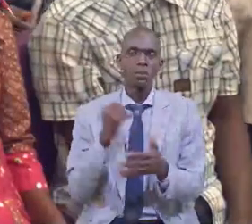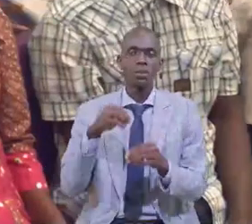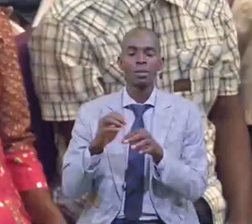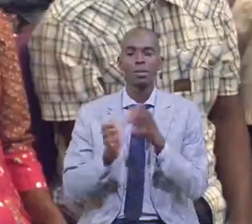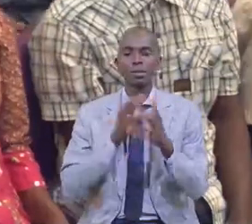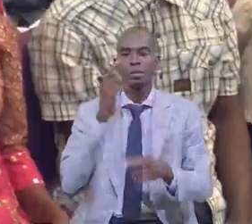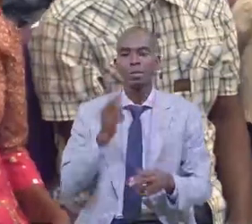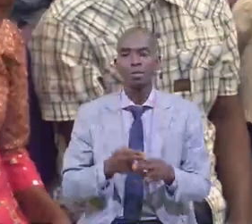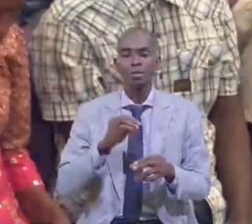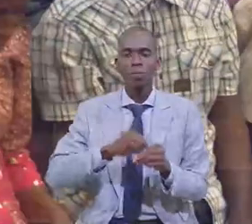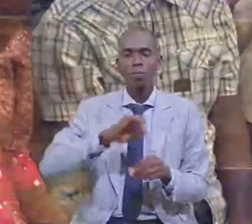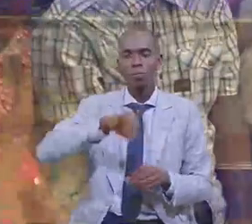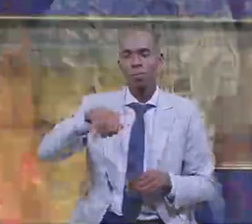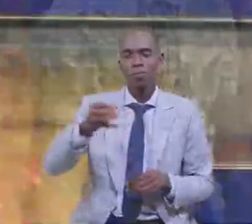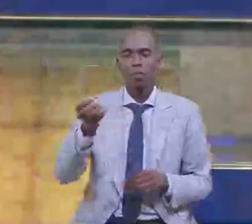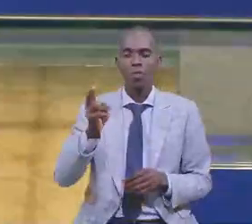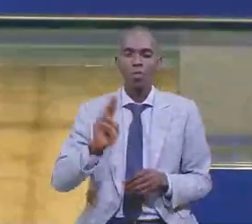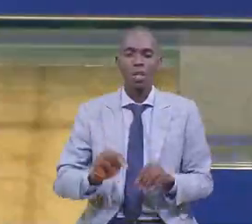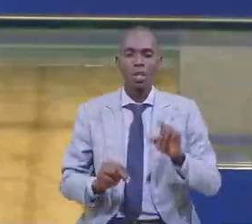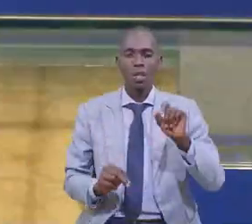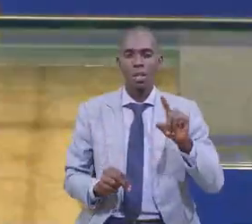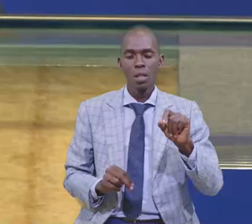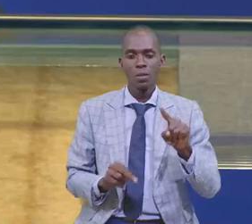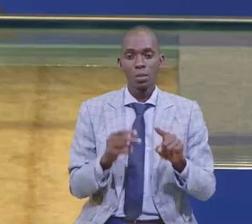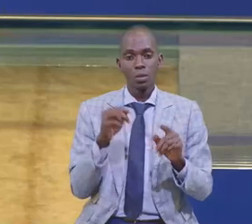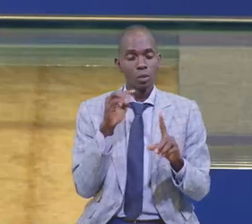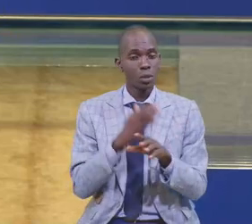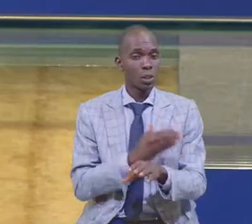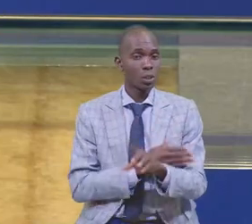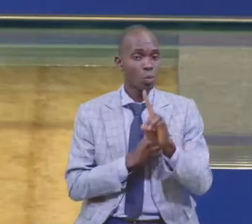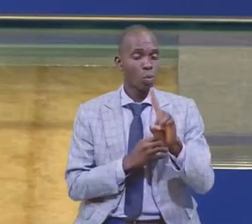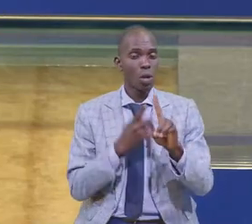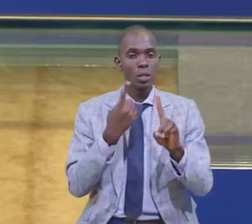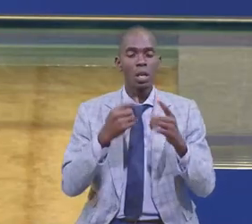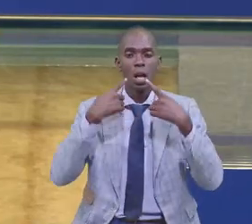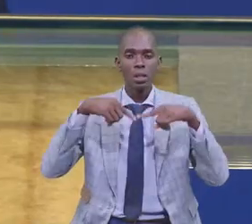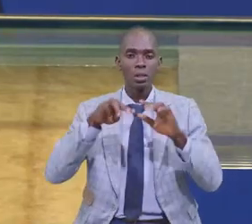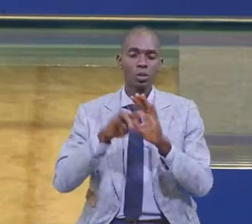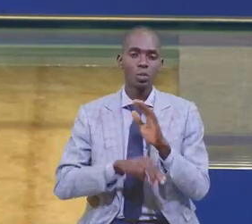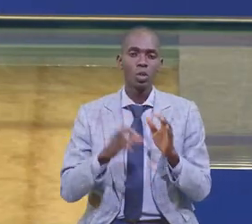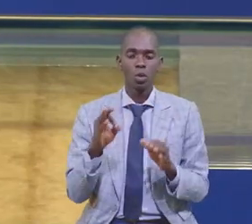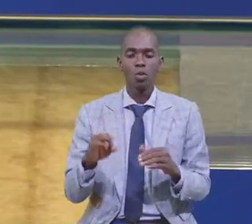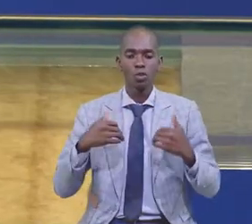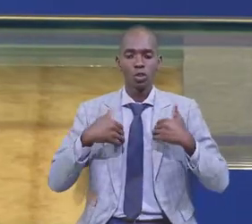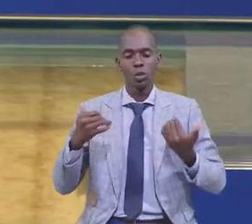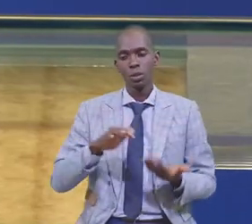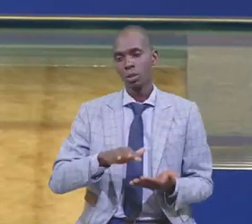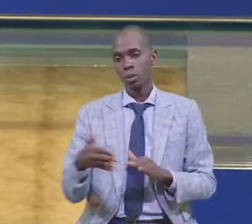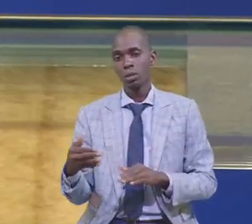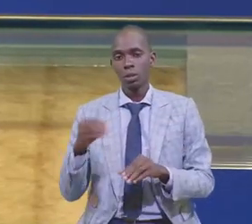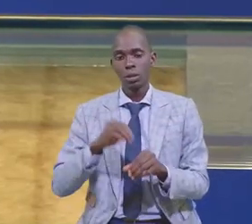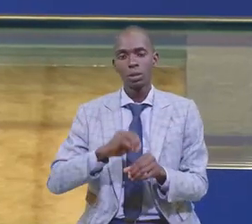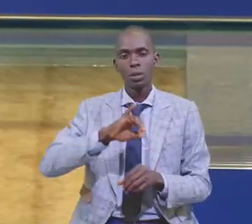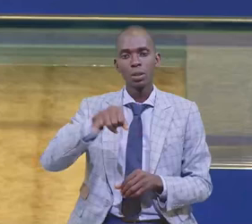inverser. Jean 11, l'annonce de la mort prématurée. Jean